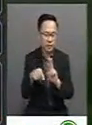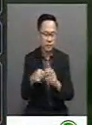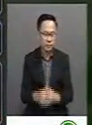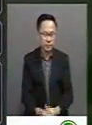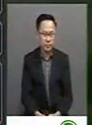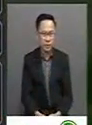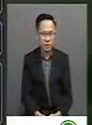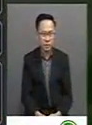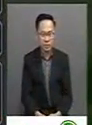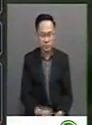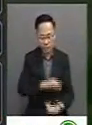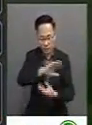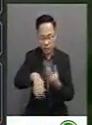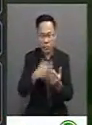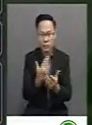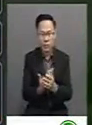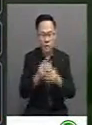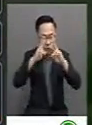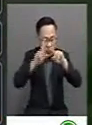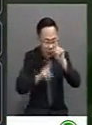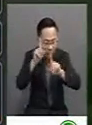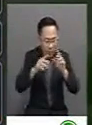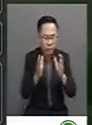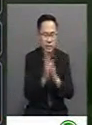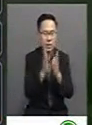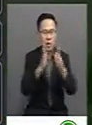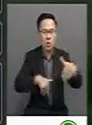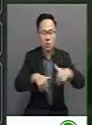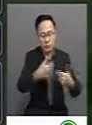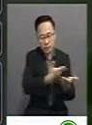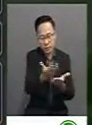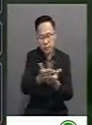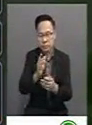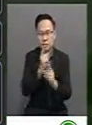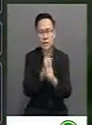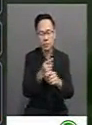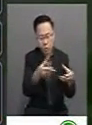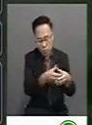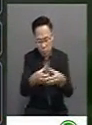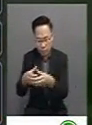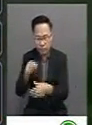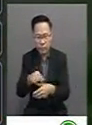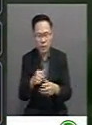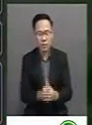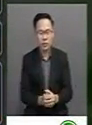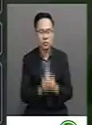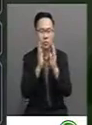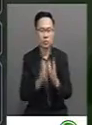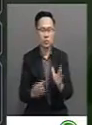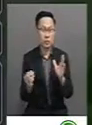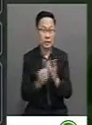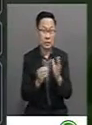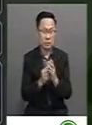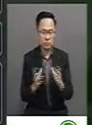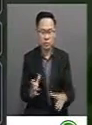มาณ 2,000 บาทนี่คือค่าใช้จ่ายนะคะที่เขาเฉลี่ยออกมาแล้วว่าจะมีการใช้จ่ายประเภทอะไรยังไงบ้างค่ะส่วนคนกรุงเทพนะคะเขาบอกว่ามี